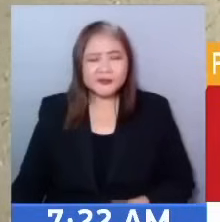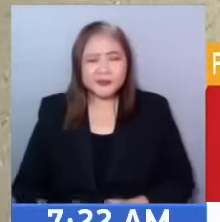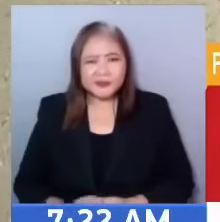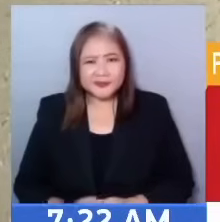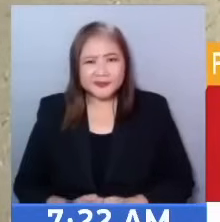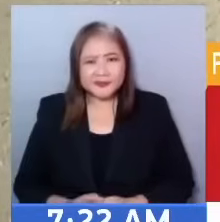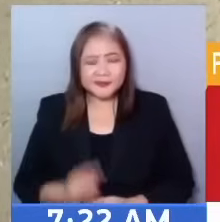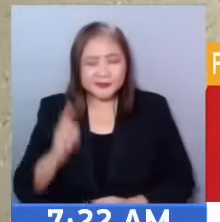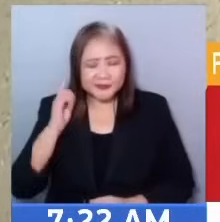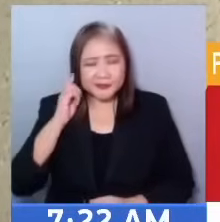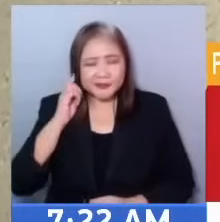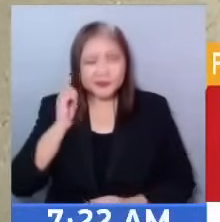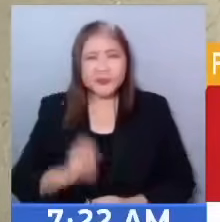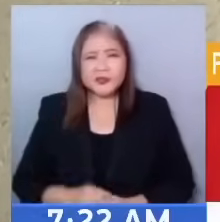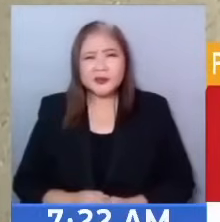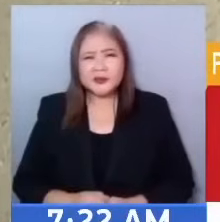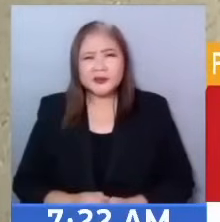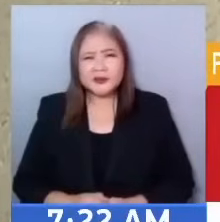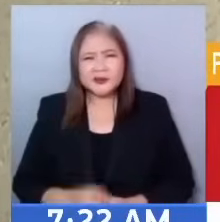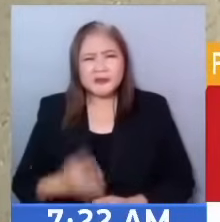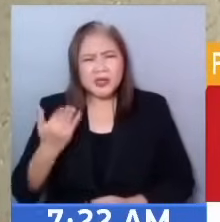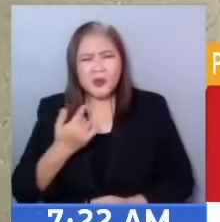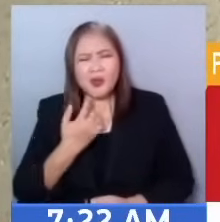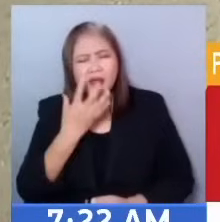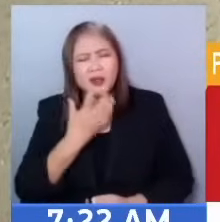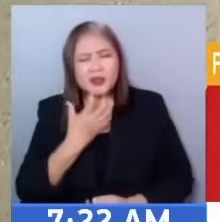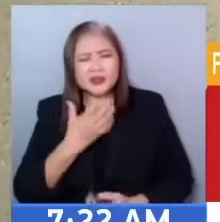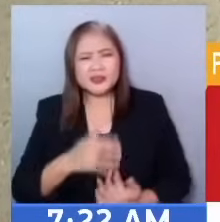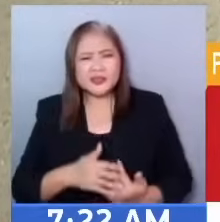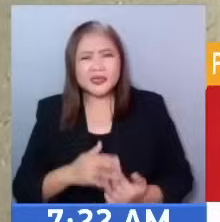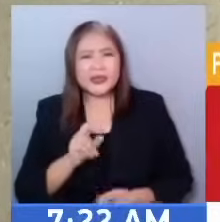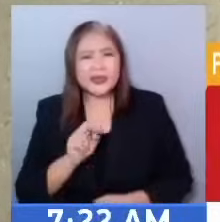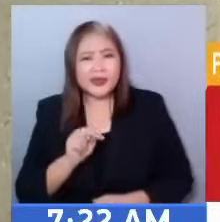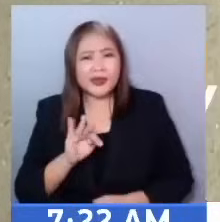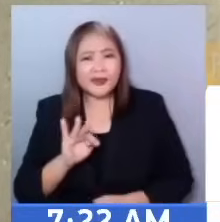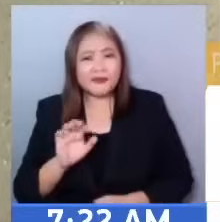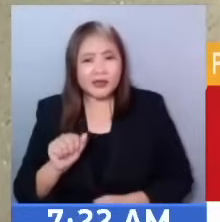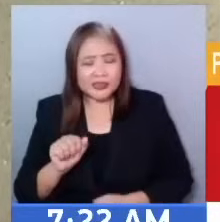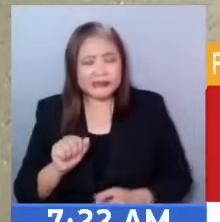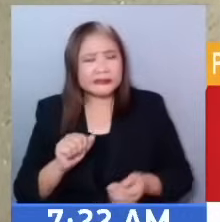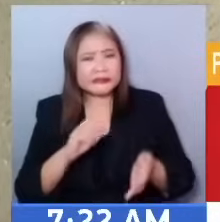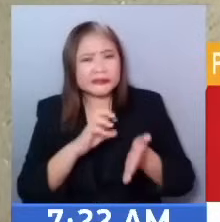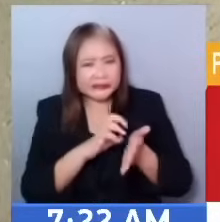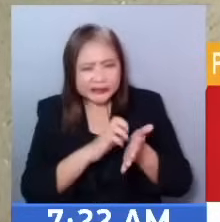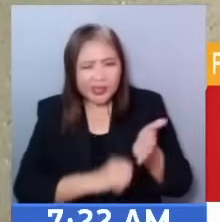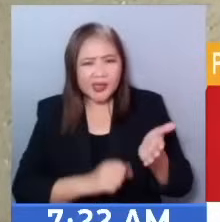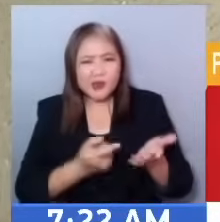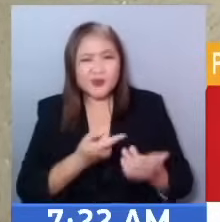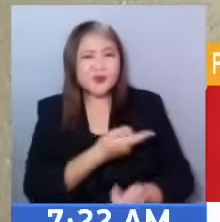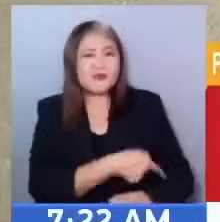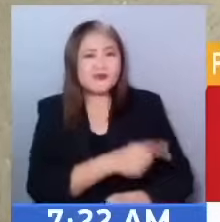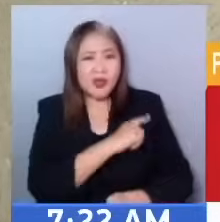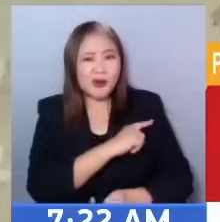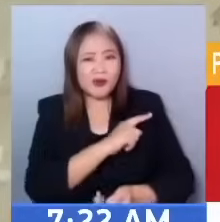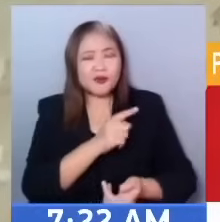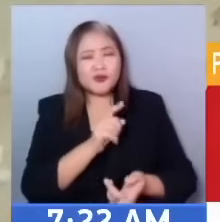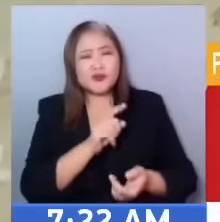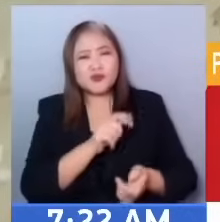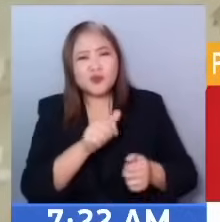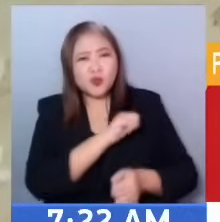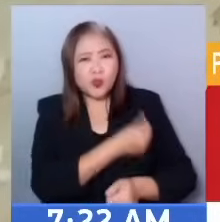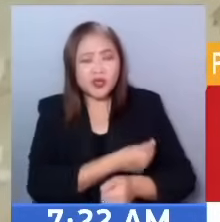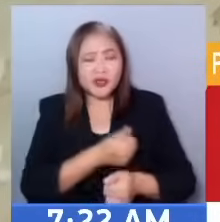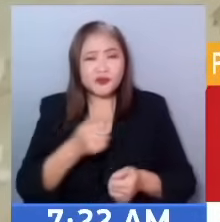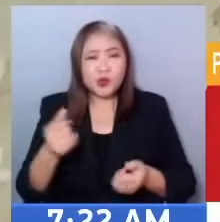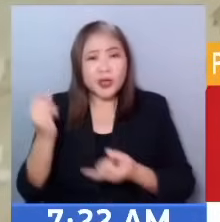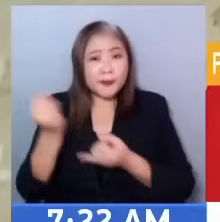Bakit sila nagagalit doon? Tinanggal sa NFA ang power to import kasi kasabwat sila ng